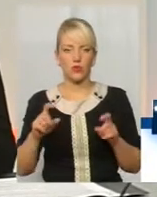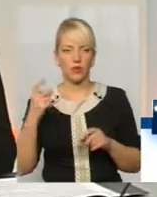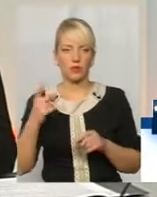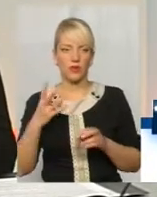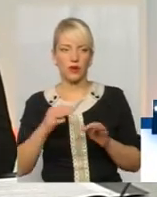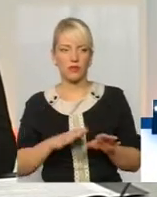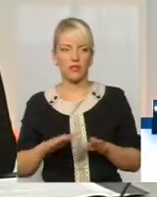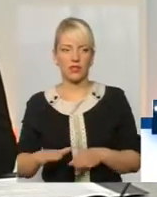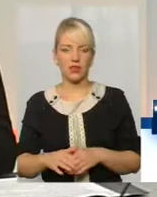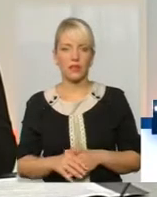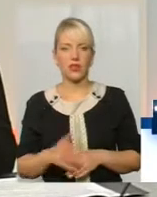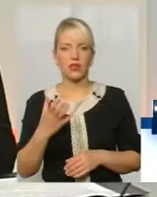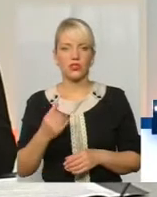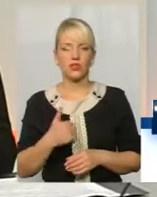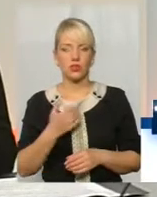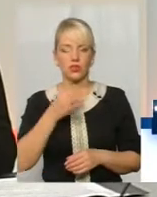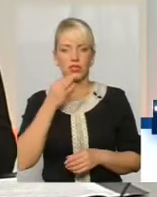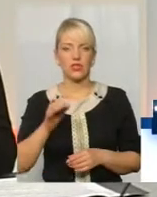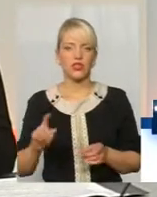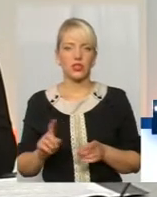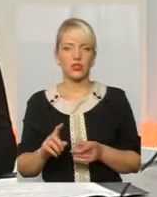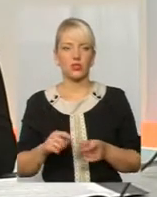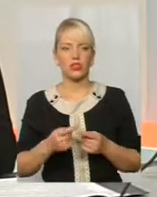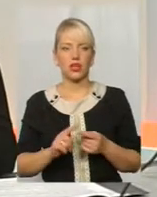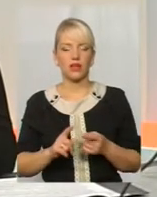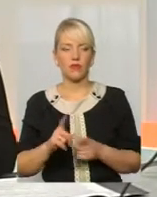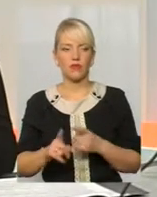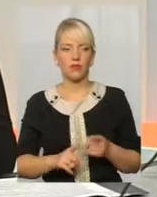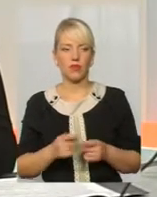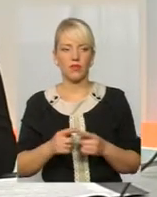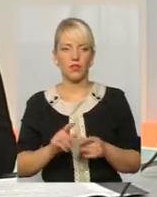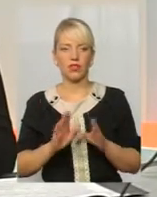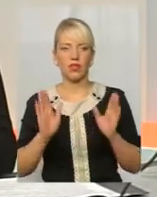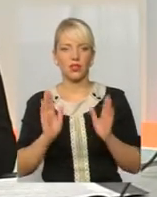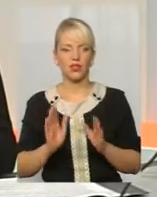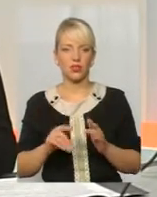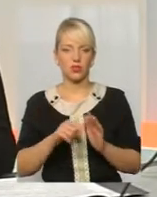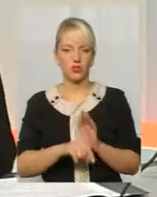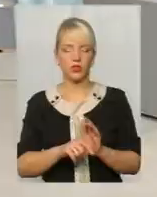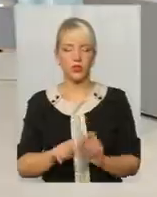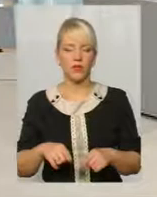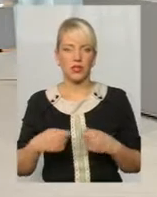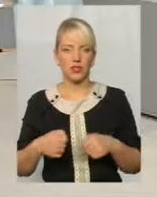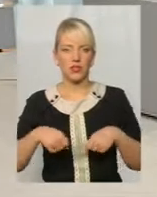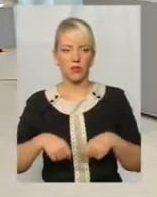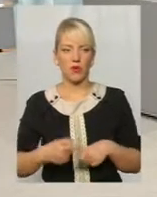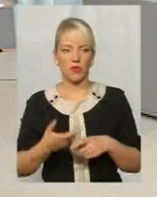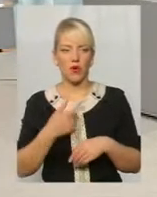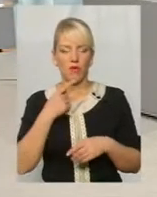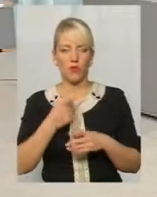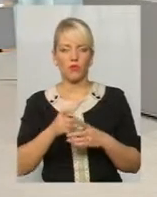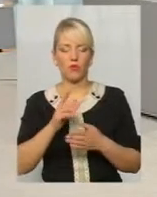місця. Ще хочу сказати, що означена реформа, вона не лише стосується передачі повноважень, ми говоримо про